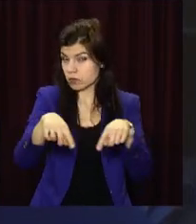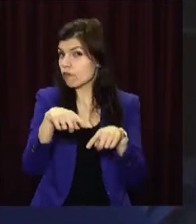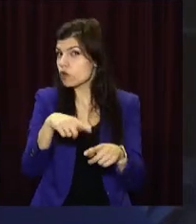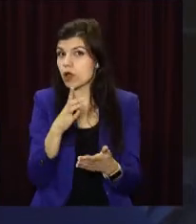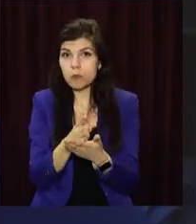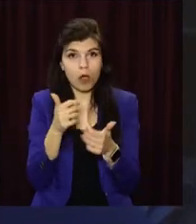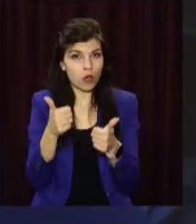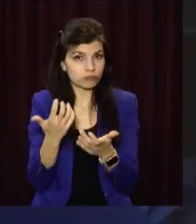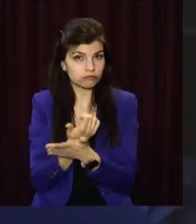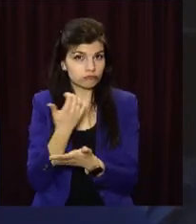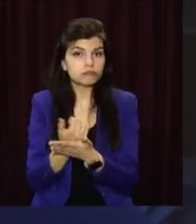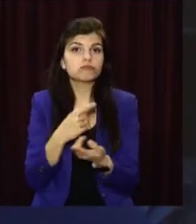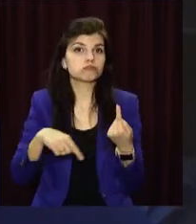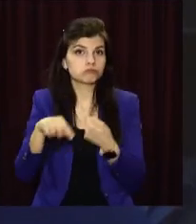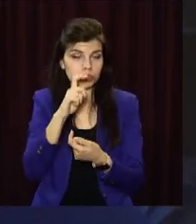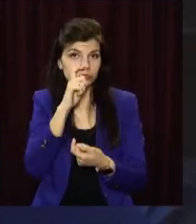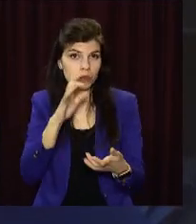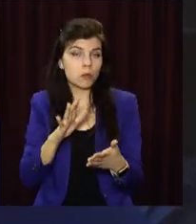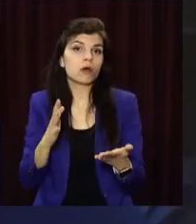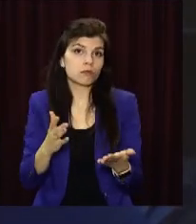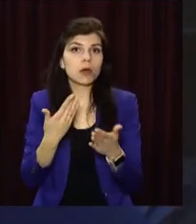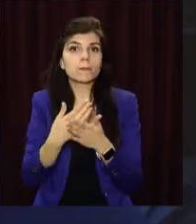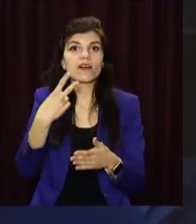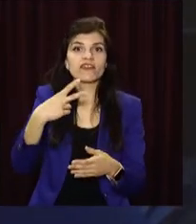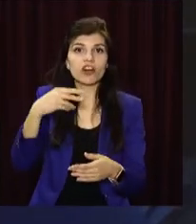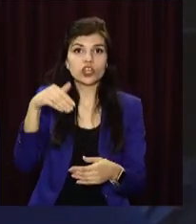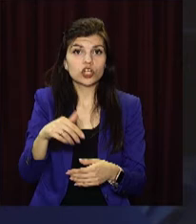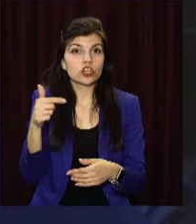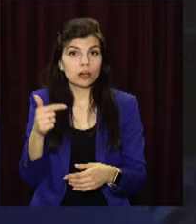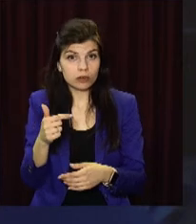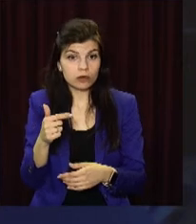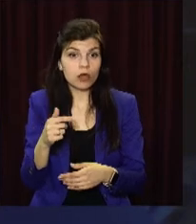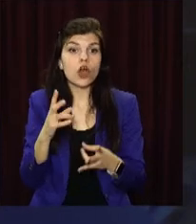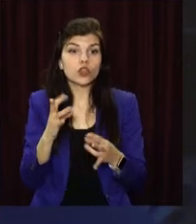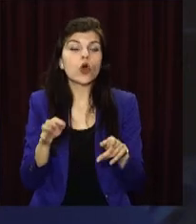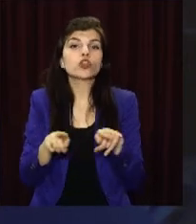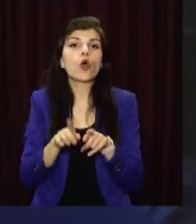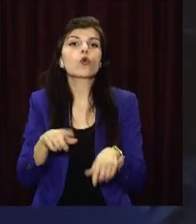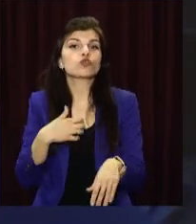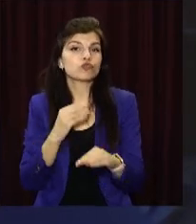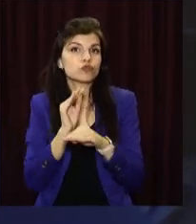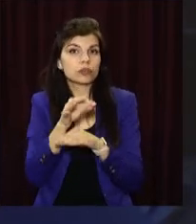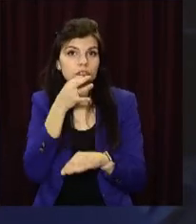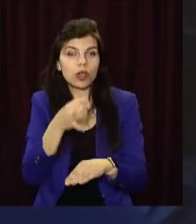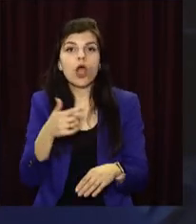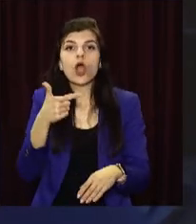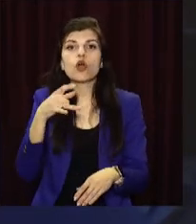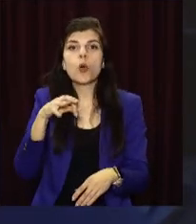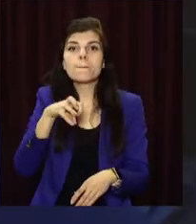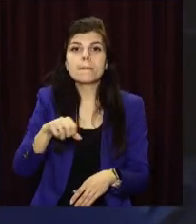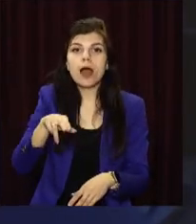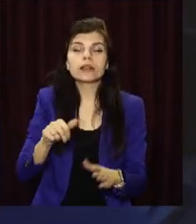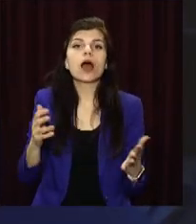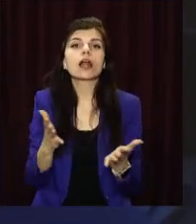гарні надходження. В принципі, це десь біля 20 тисяч гривень. Ну і також хочу додати, що громади, які